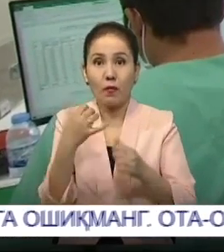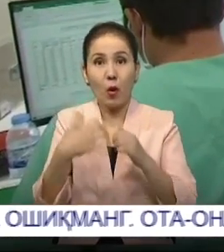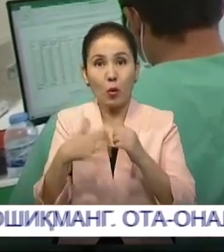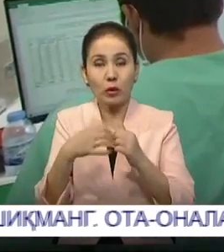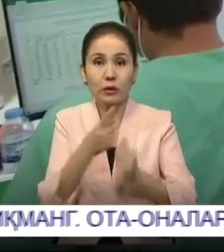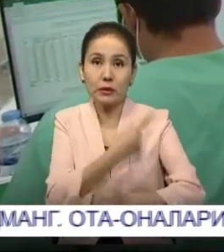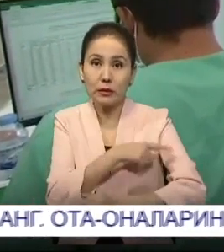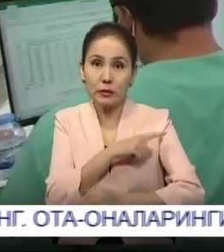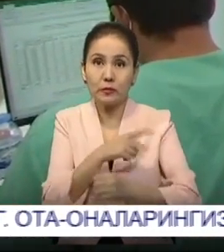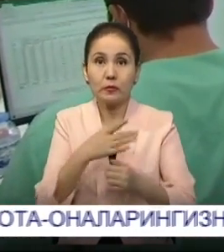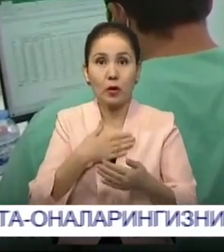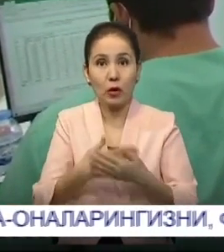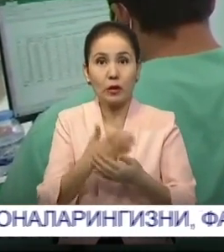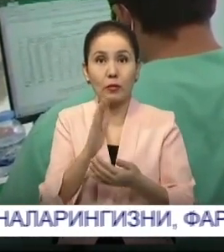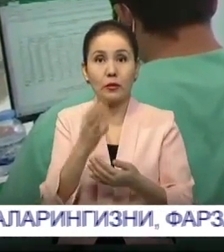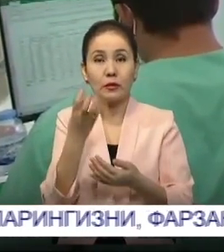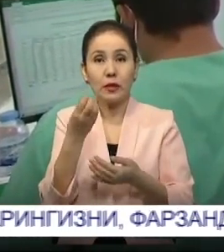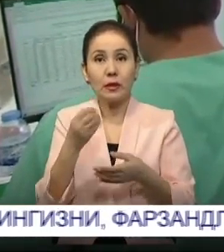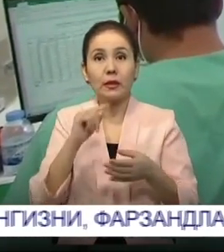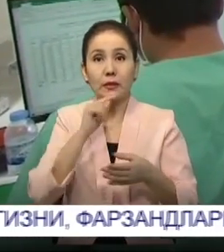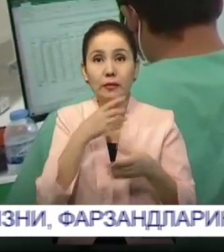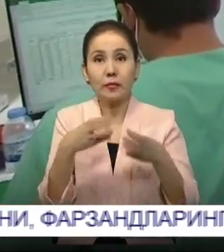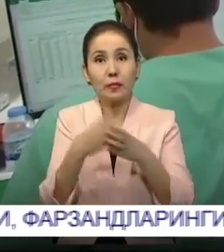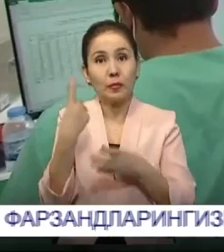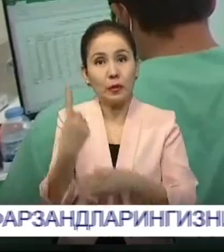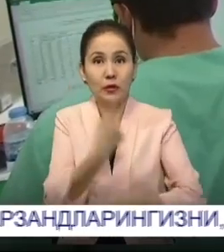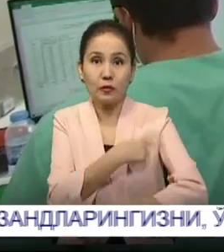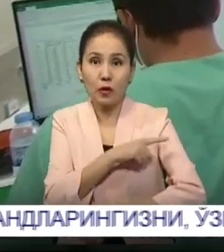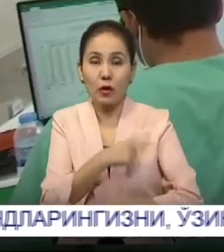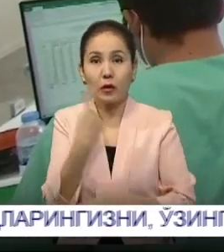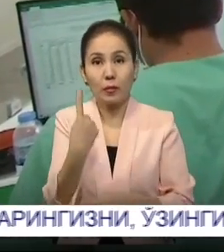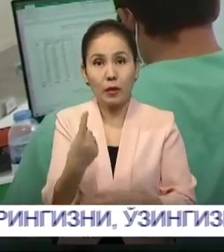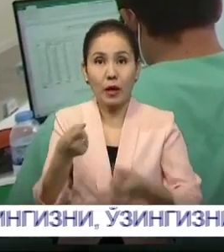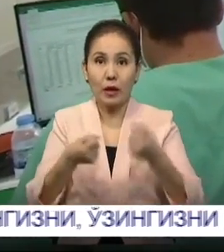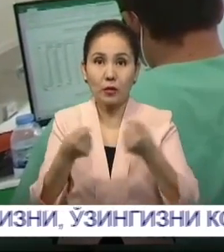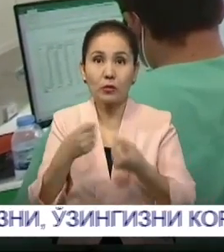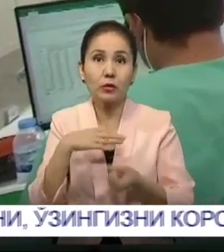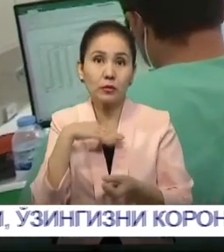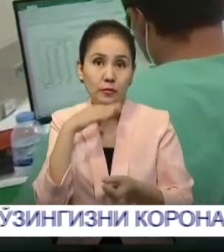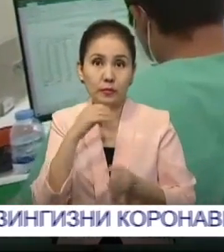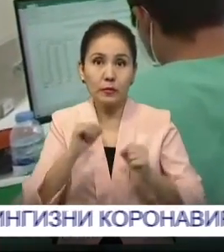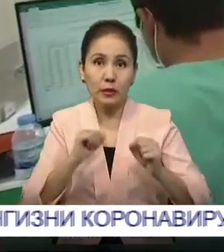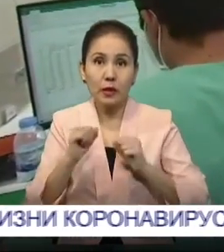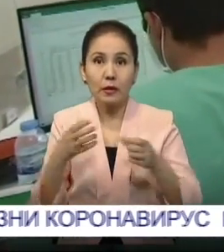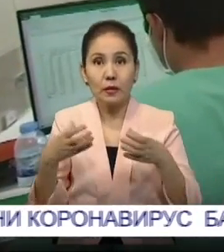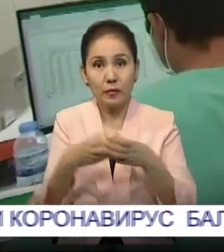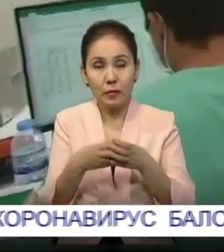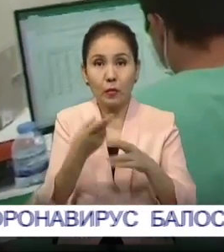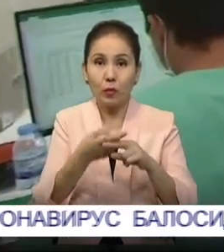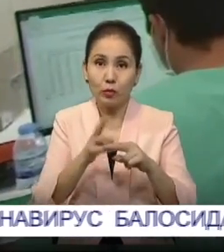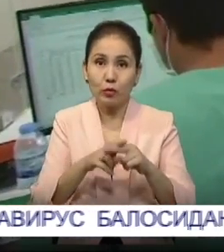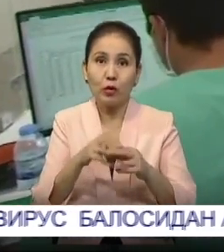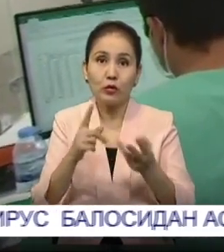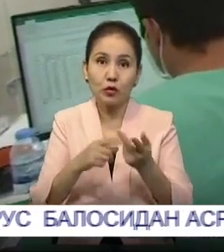xodimlari faoliyat yuritayotgan bo'lsa, ular yanada ixchamlashtiriladi, ya'ni bir shifokor va bir nafar haydovchidan iborat brigadalar, ya'ni brigadalar bu yerda